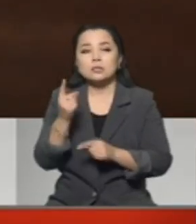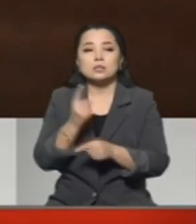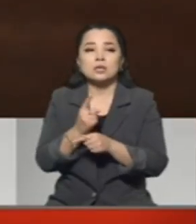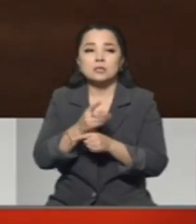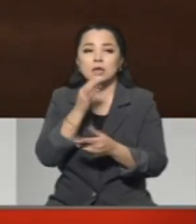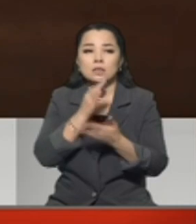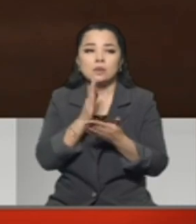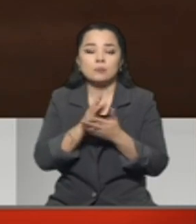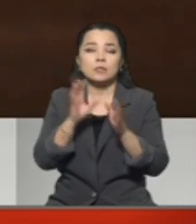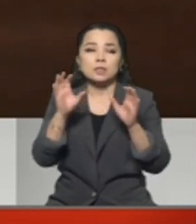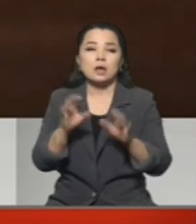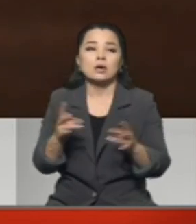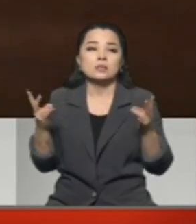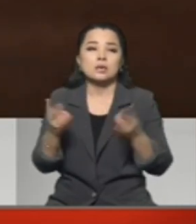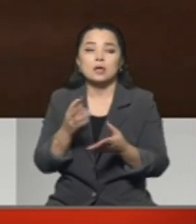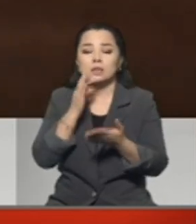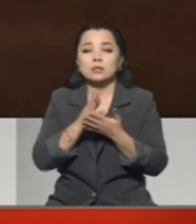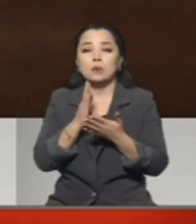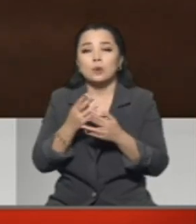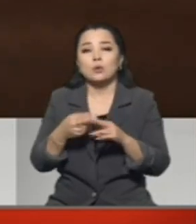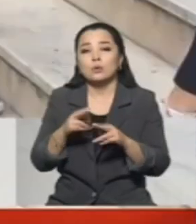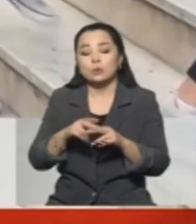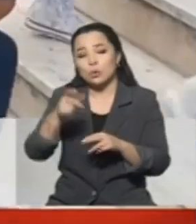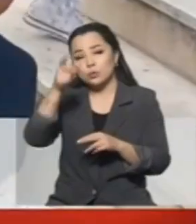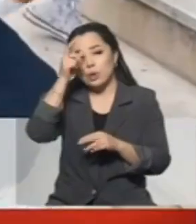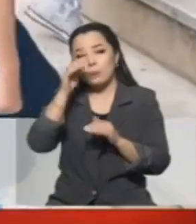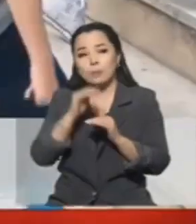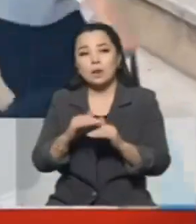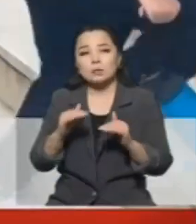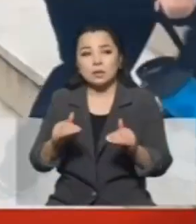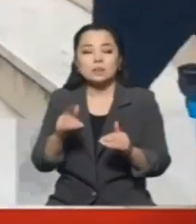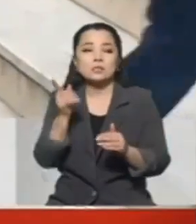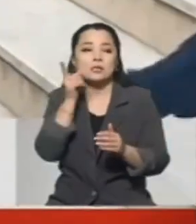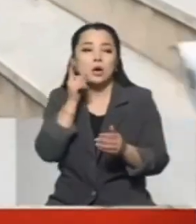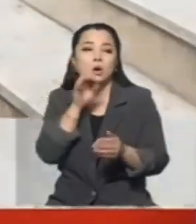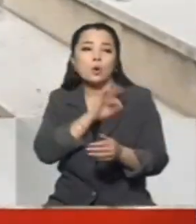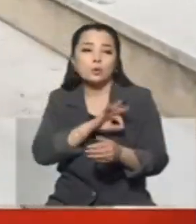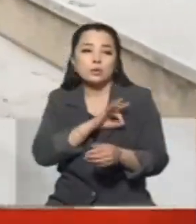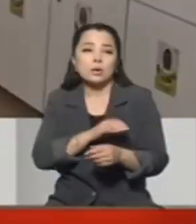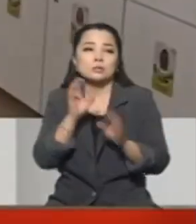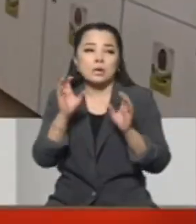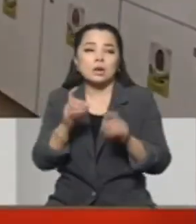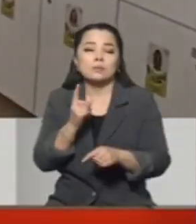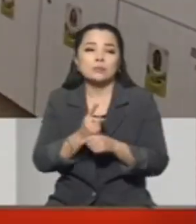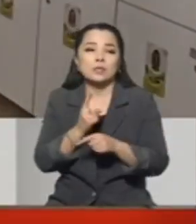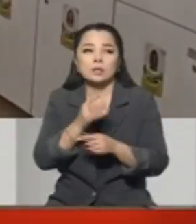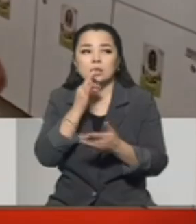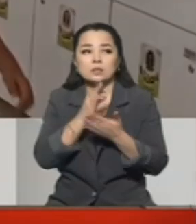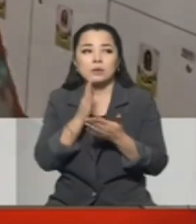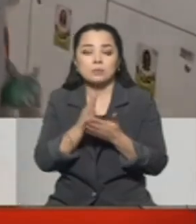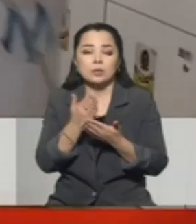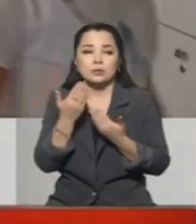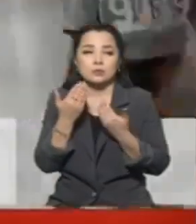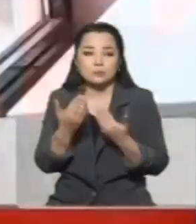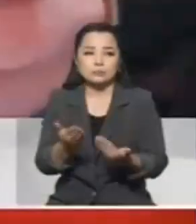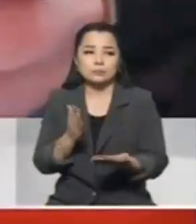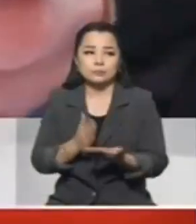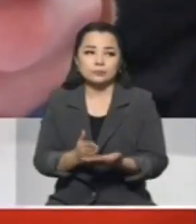салатын заң қажет екендігін айтады. Бұдан бөлек Түркияда балалардың смартфон қолдануын заңмен шектеу жайы да көтеріліп